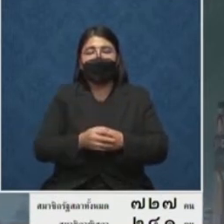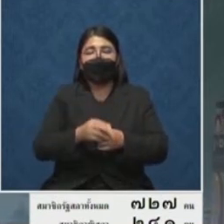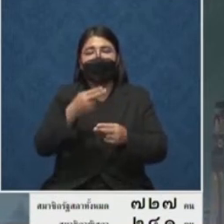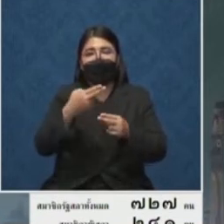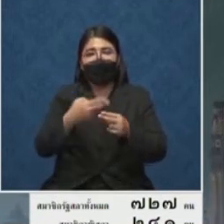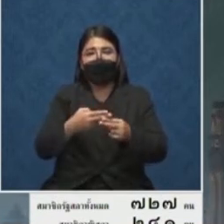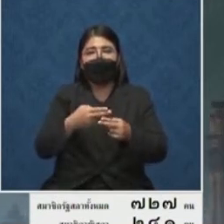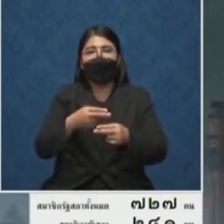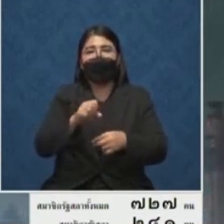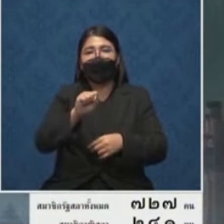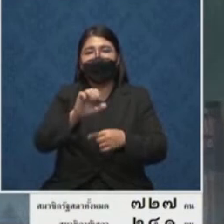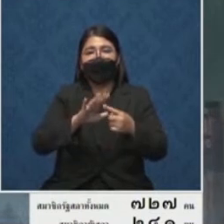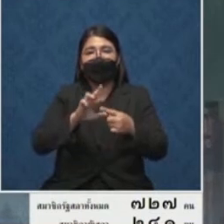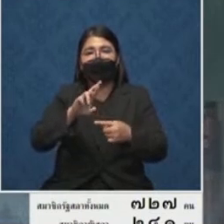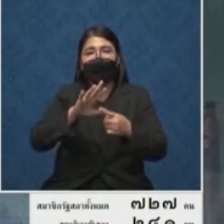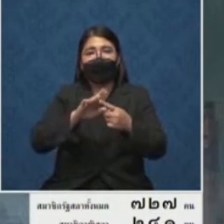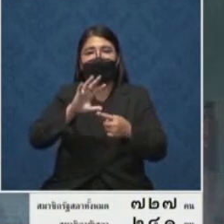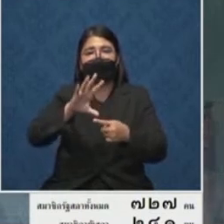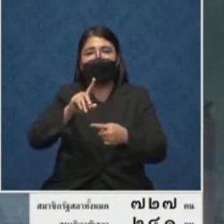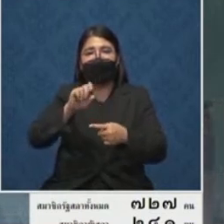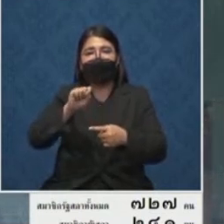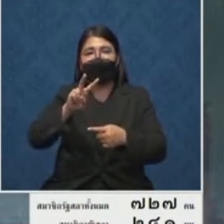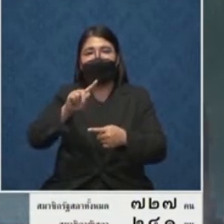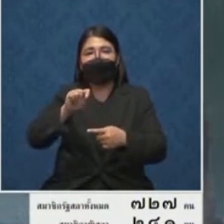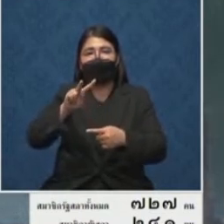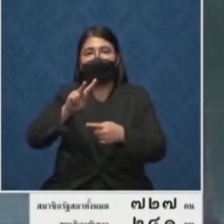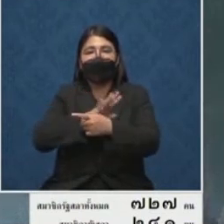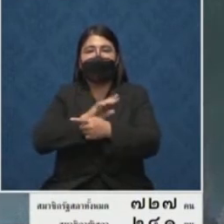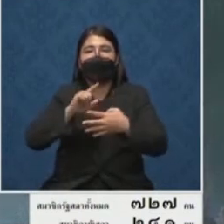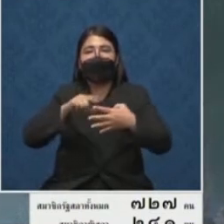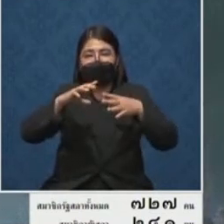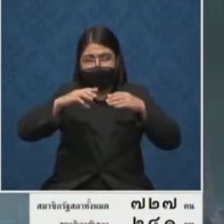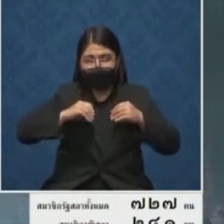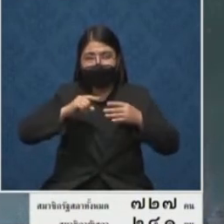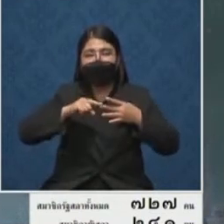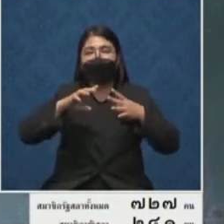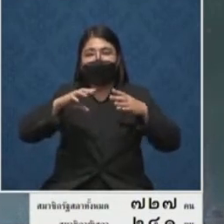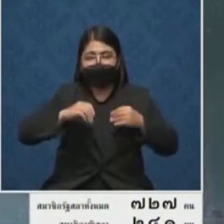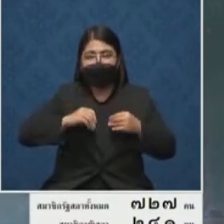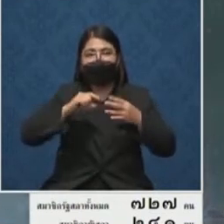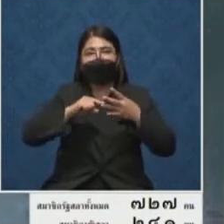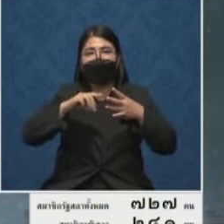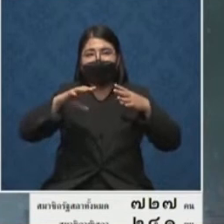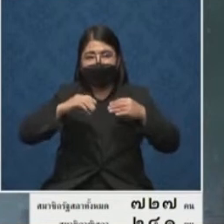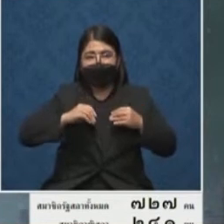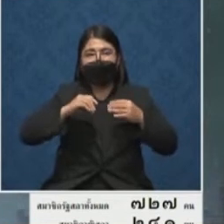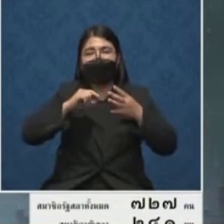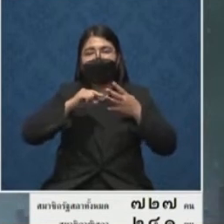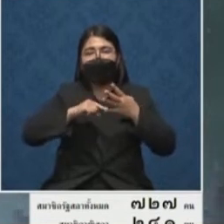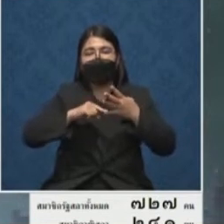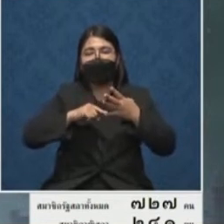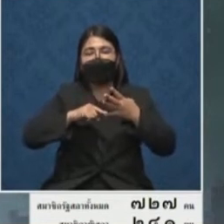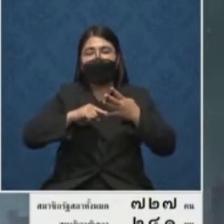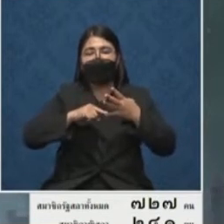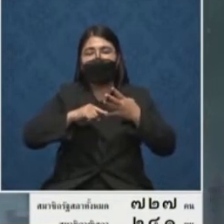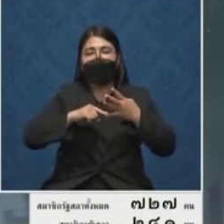633นายสุรเชษฐ์ประวีณวงศ์วุฒิ 1รับหลักการ2รับหลักการ